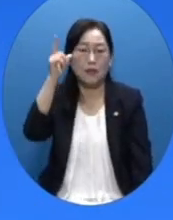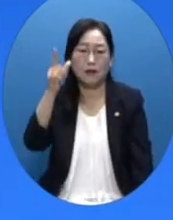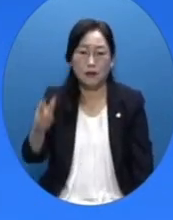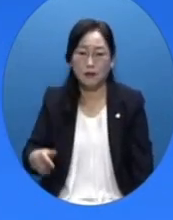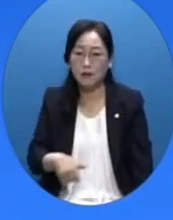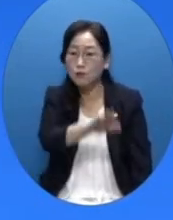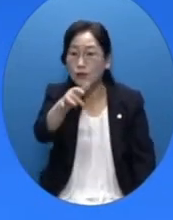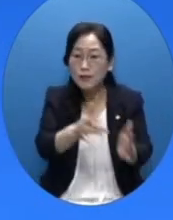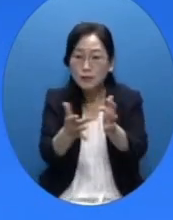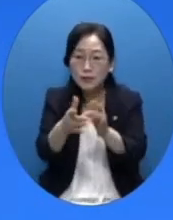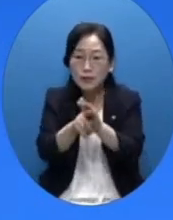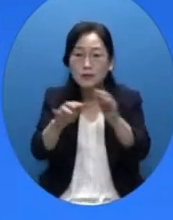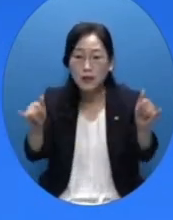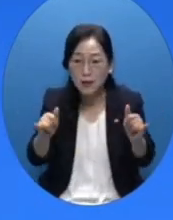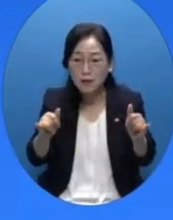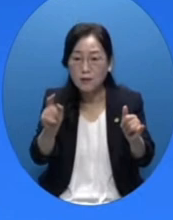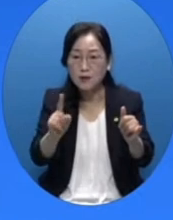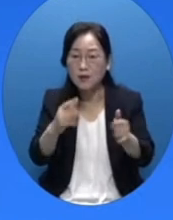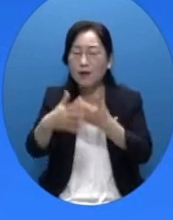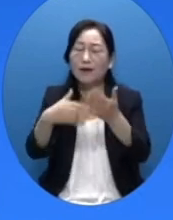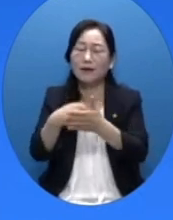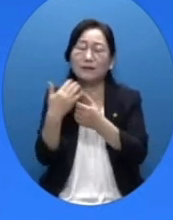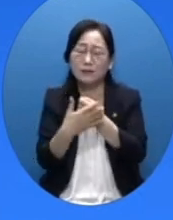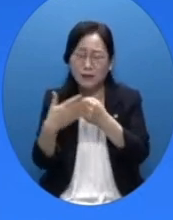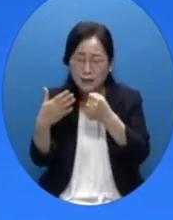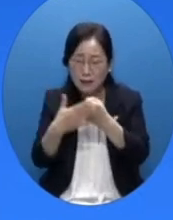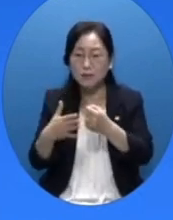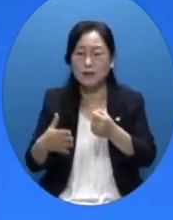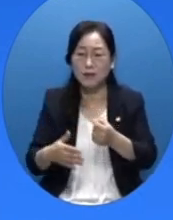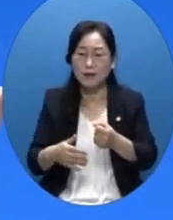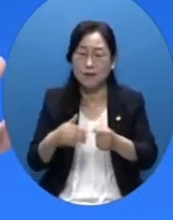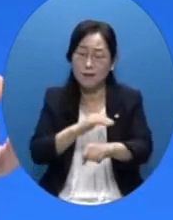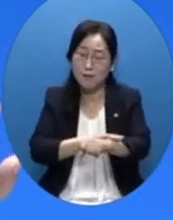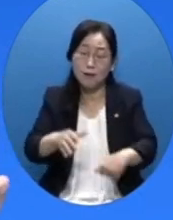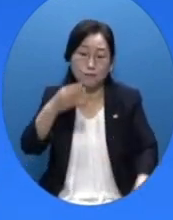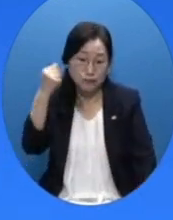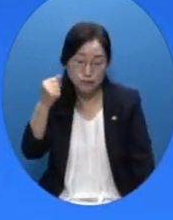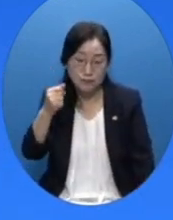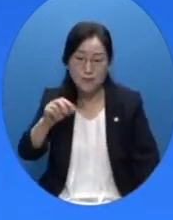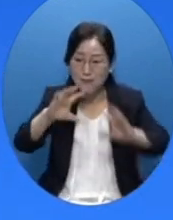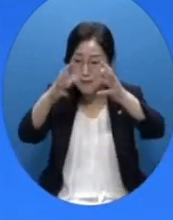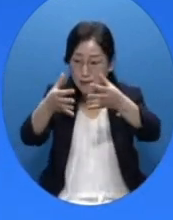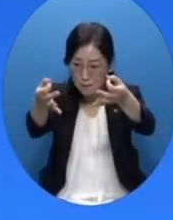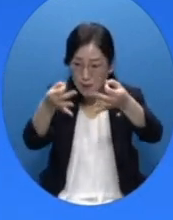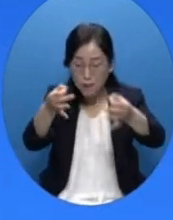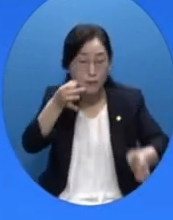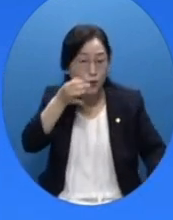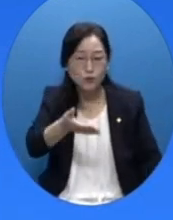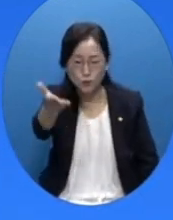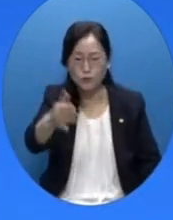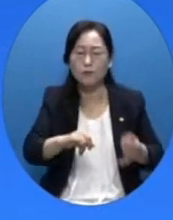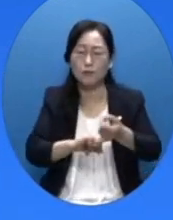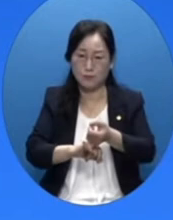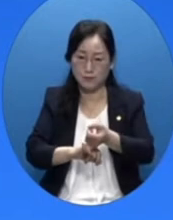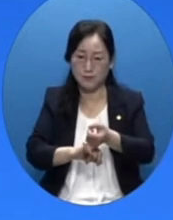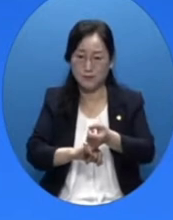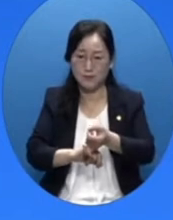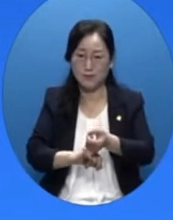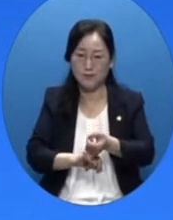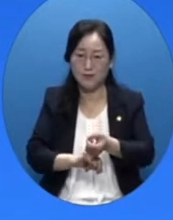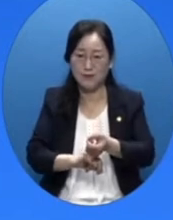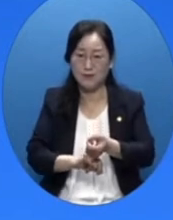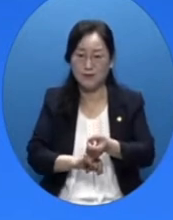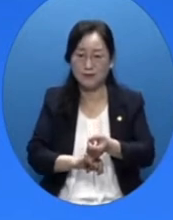사람이 하나님의 은혜로 을 잘 된다는 것을 세상에 보여 줘야 되는 것입니다 이상이